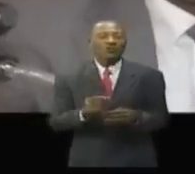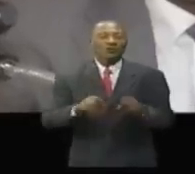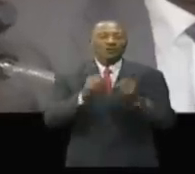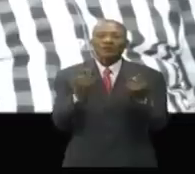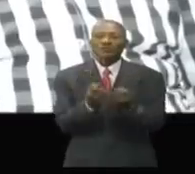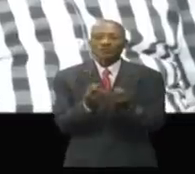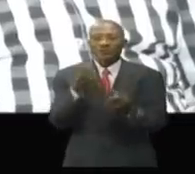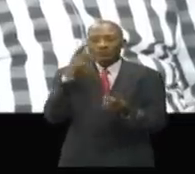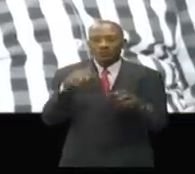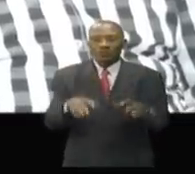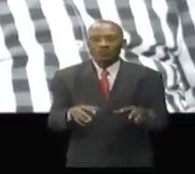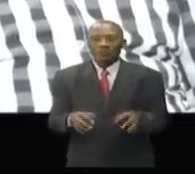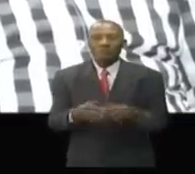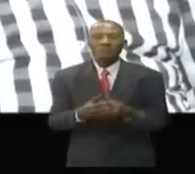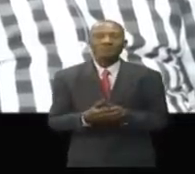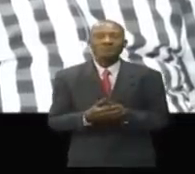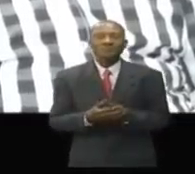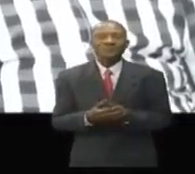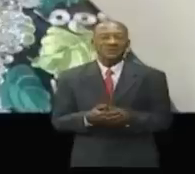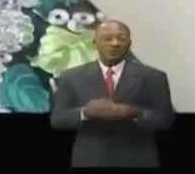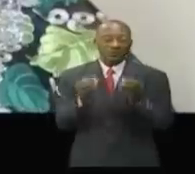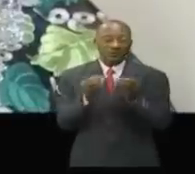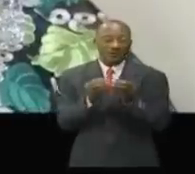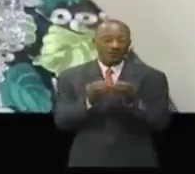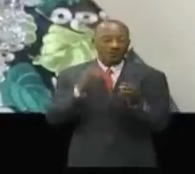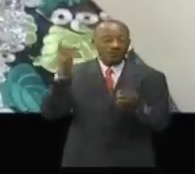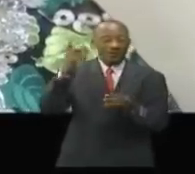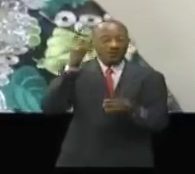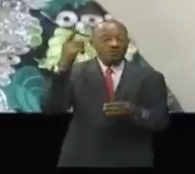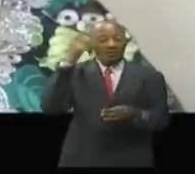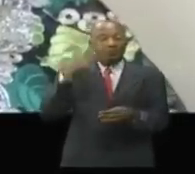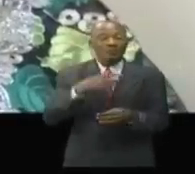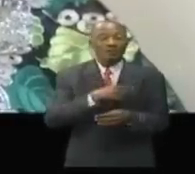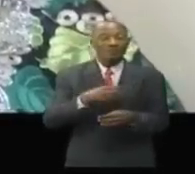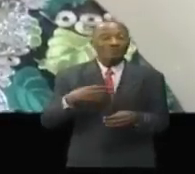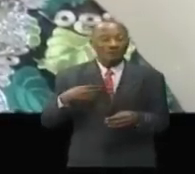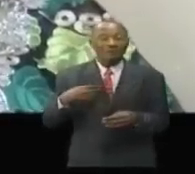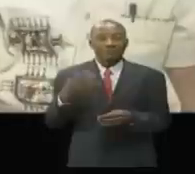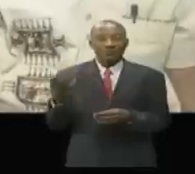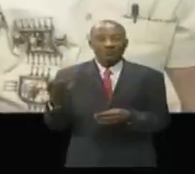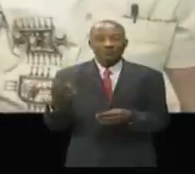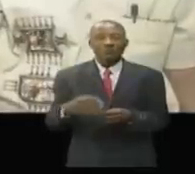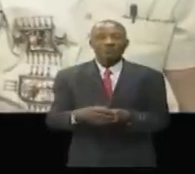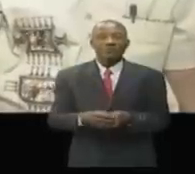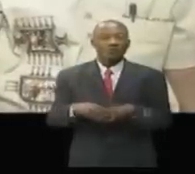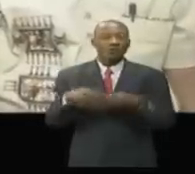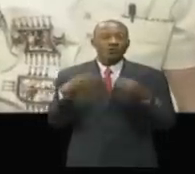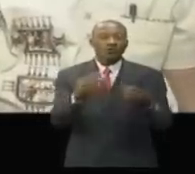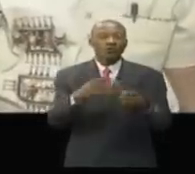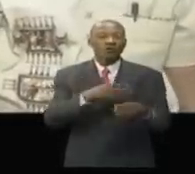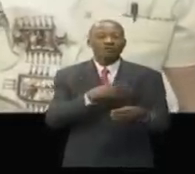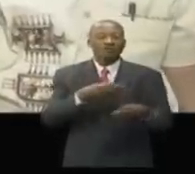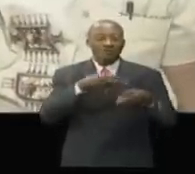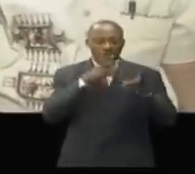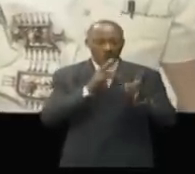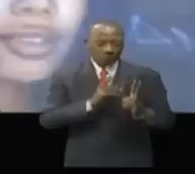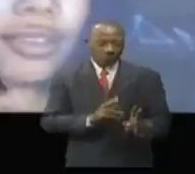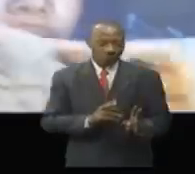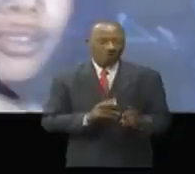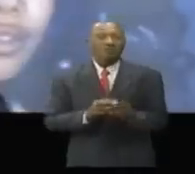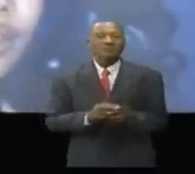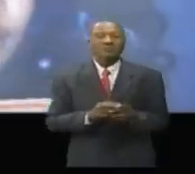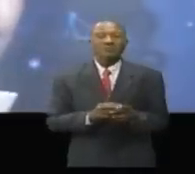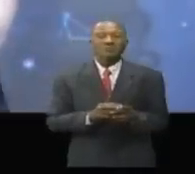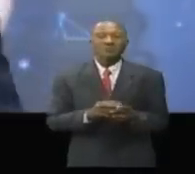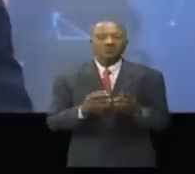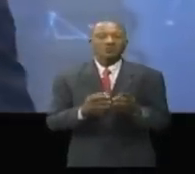millénaire. Le FIF, Forum international des femmes, qui met en honneur le Gabon, va se tenir au Pullman Hotel du 9